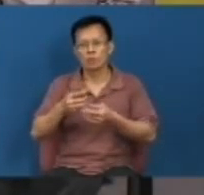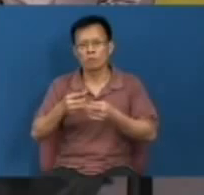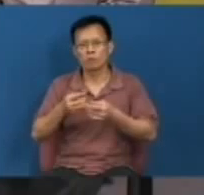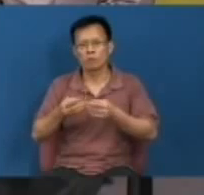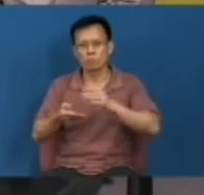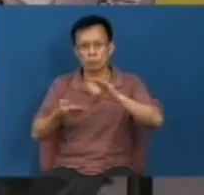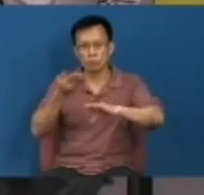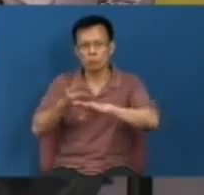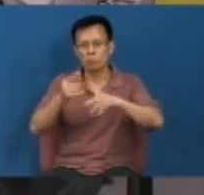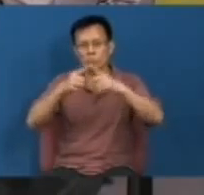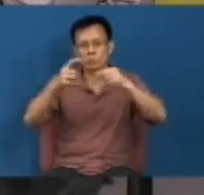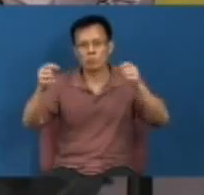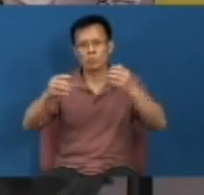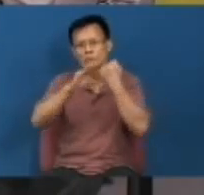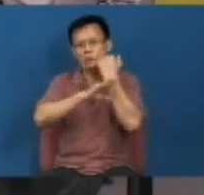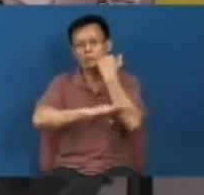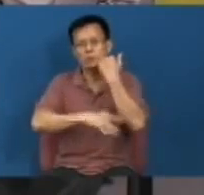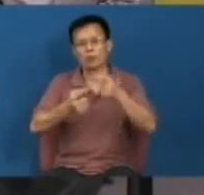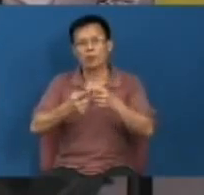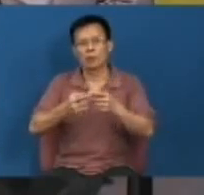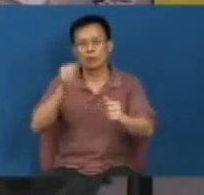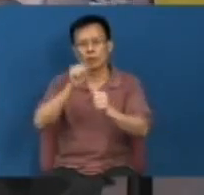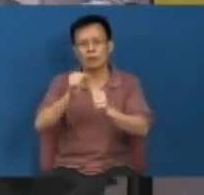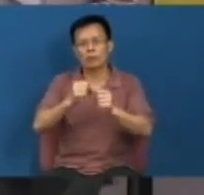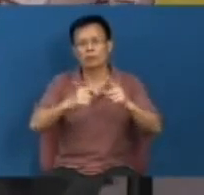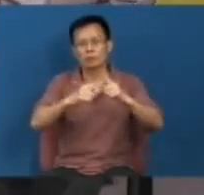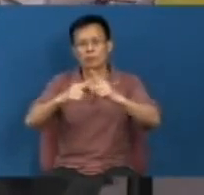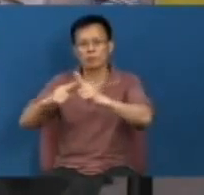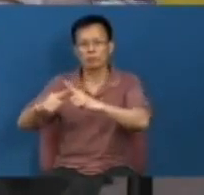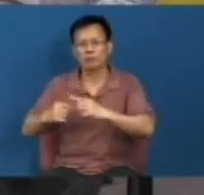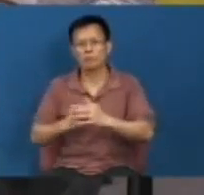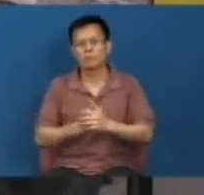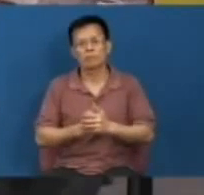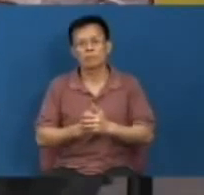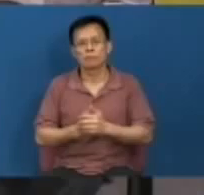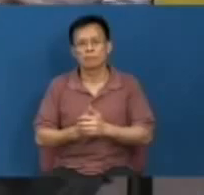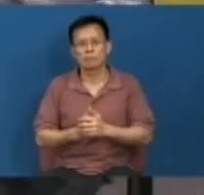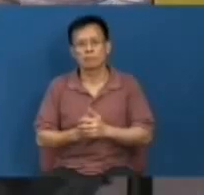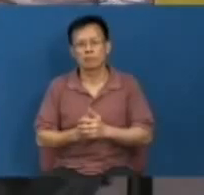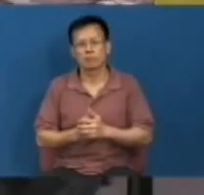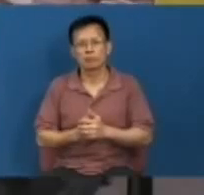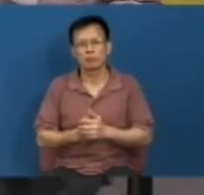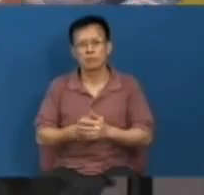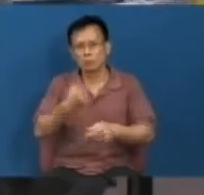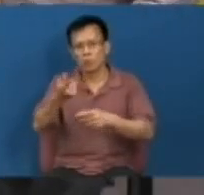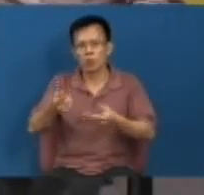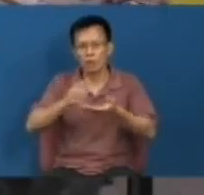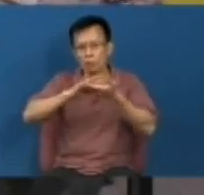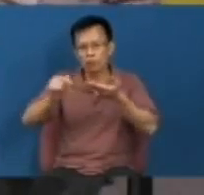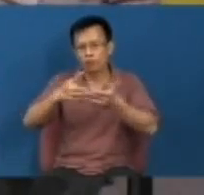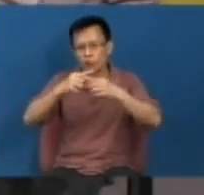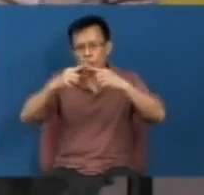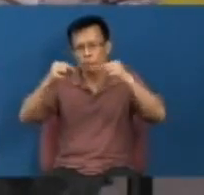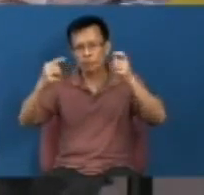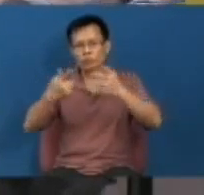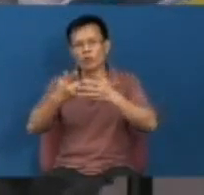呢完全是找這個市民笨的、 嗯、那你就捉爆他了。嗱，佢成日都講咗話，點樣活化，點樣改善環